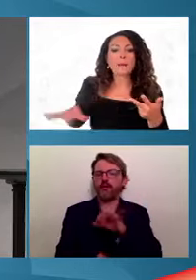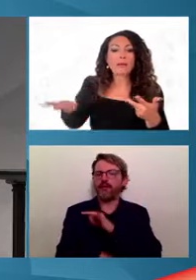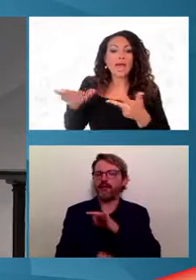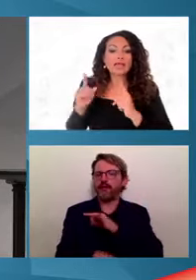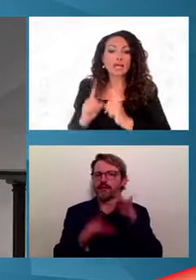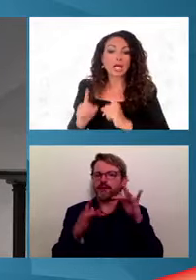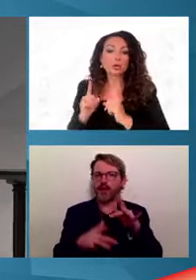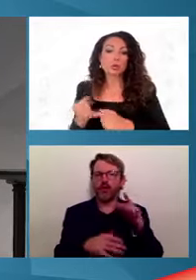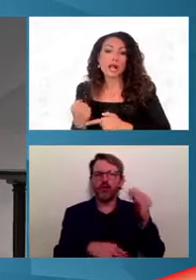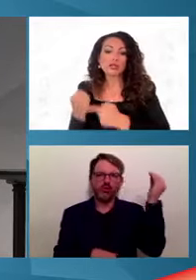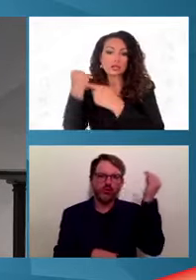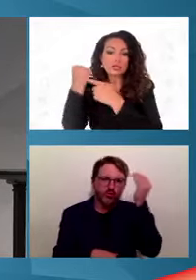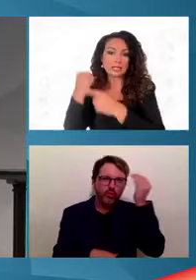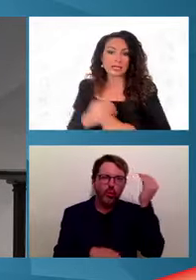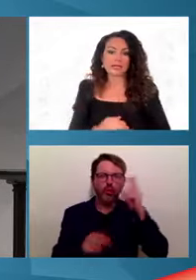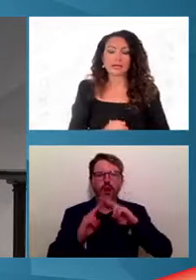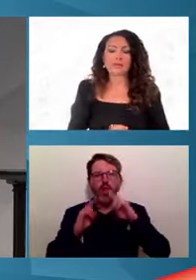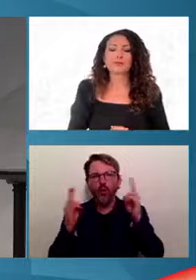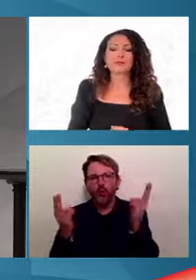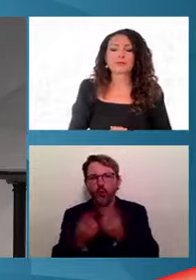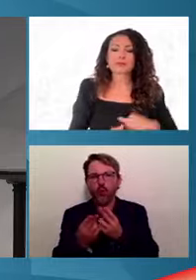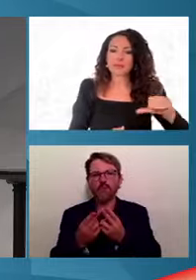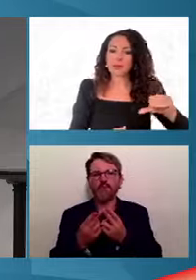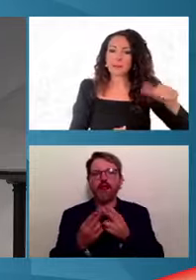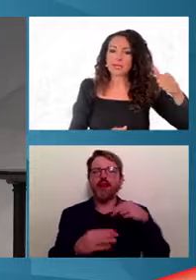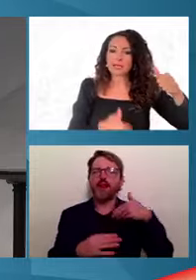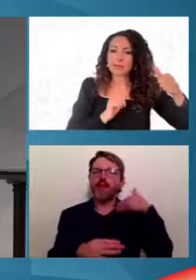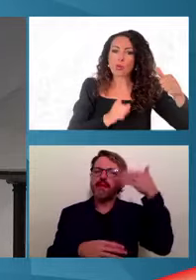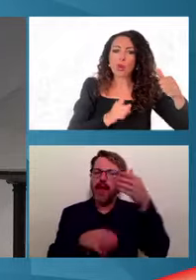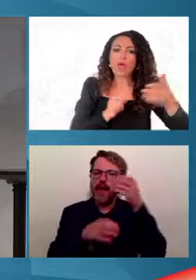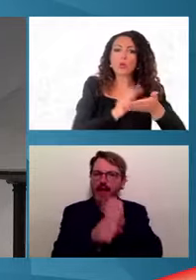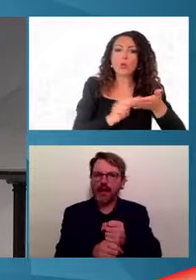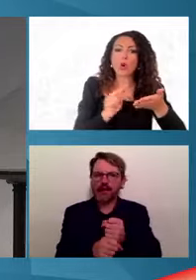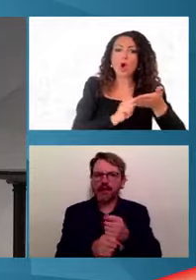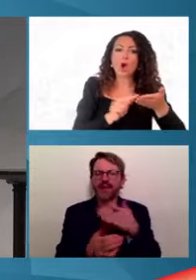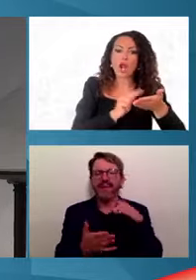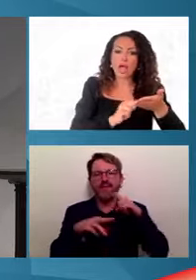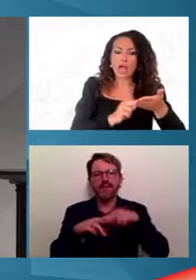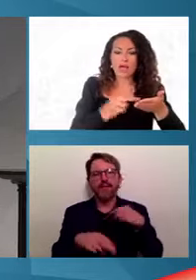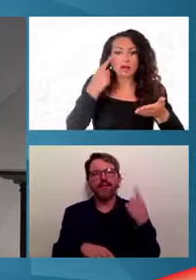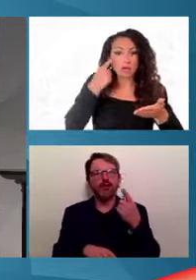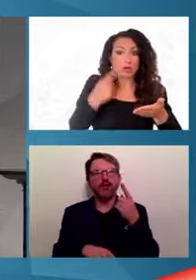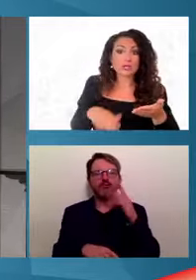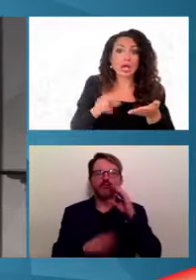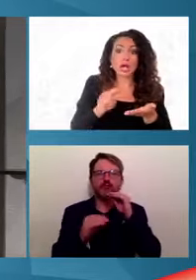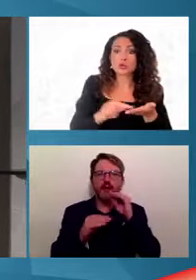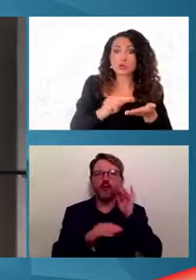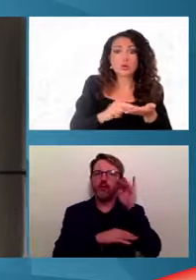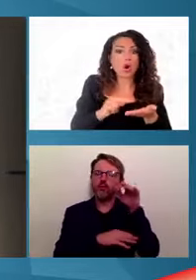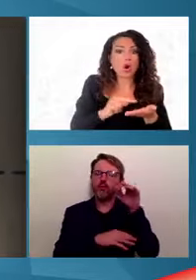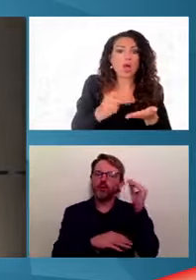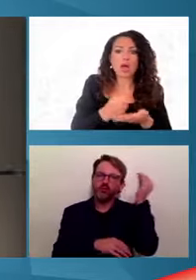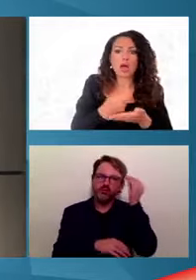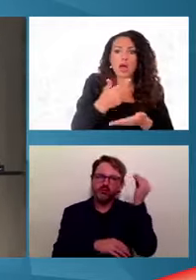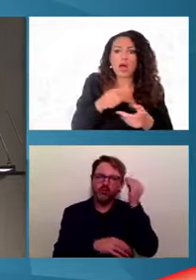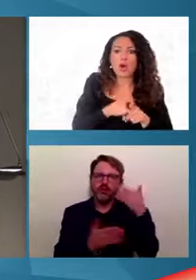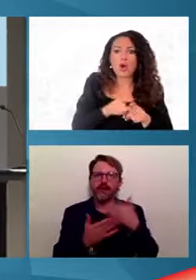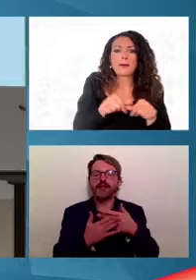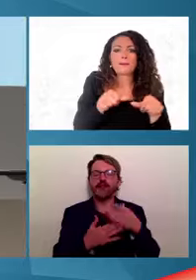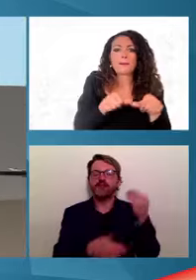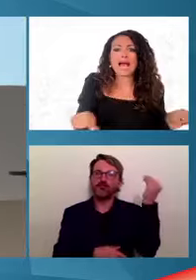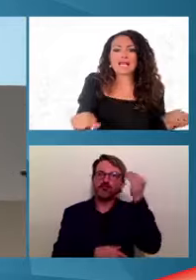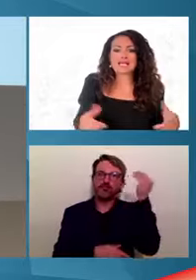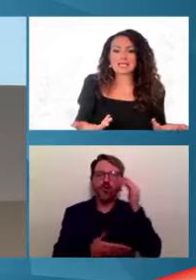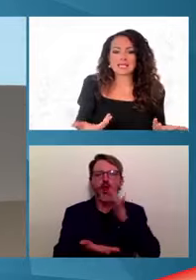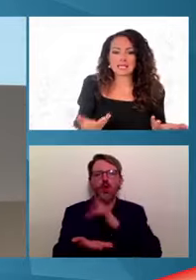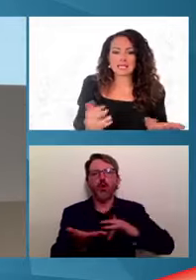parla di scuola, la scuola sappiamo è la base della nostra società. Io adesso parlerò della scuola italiana, ma